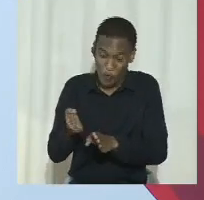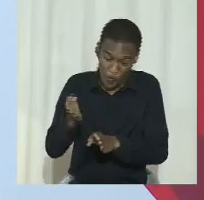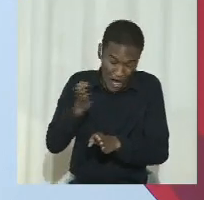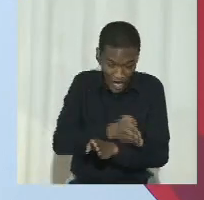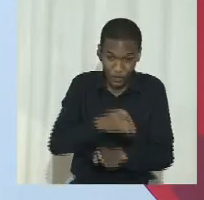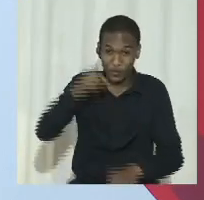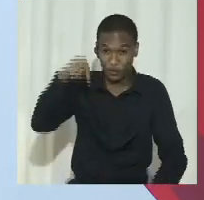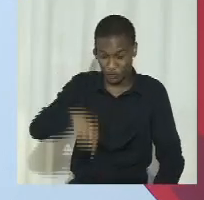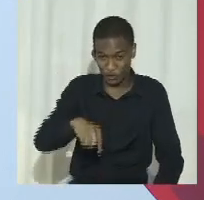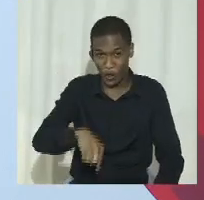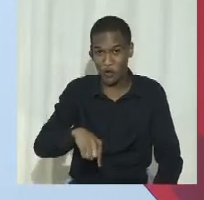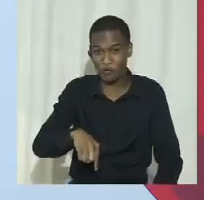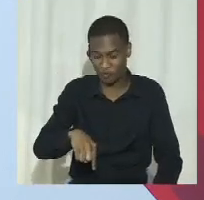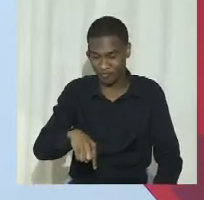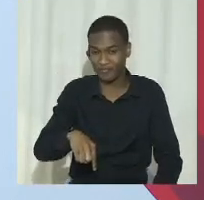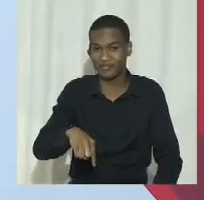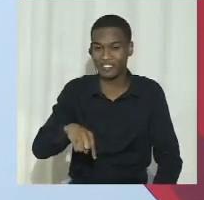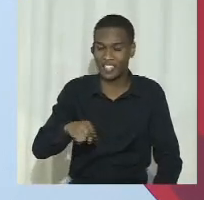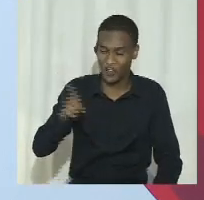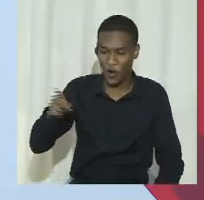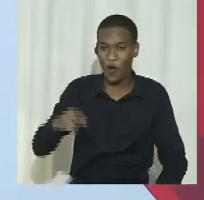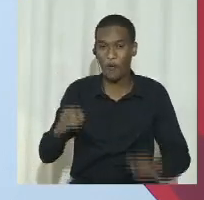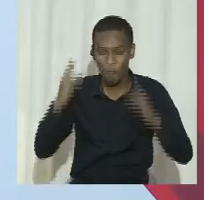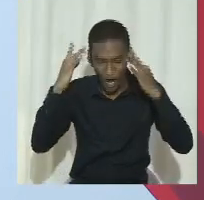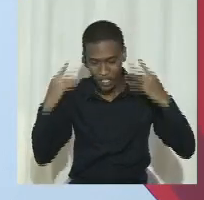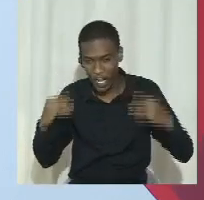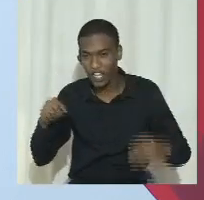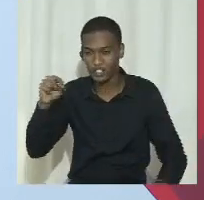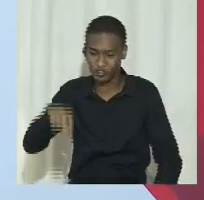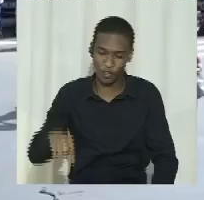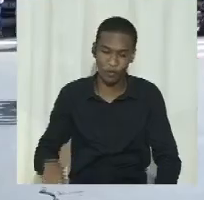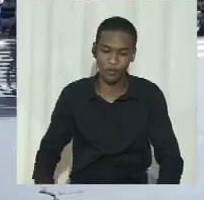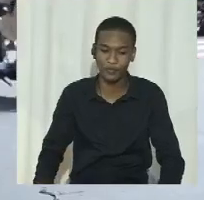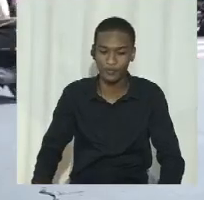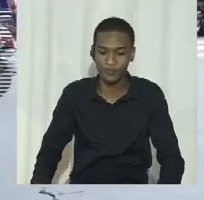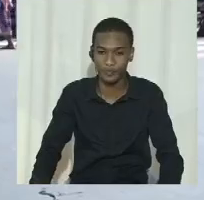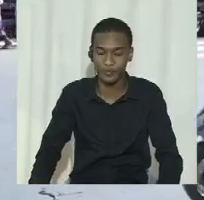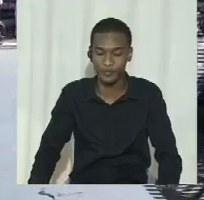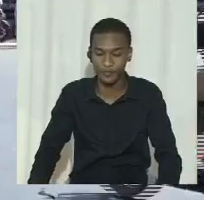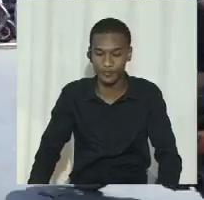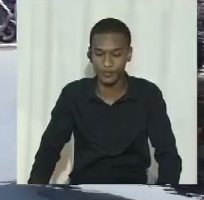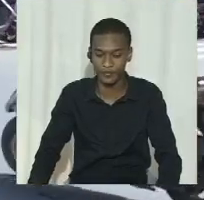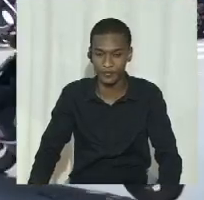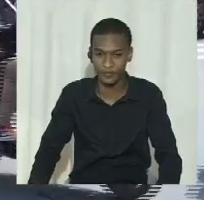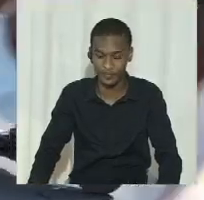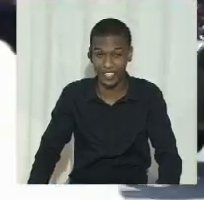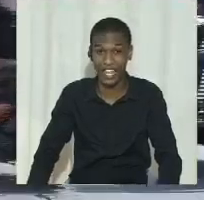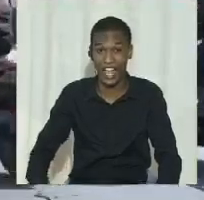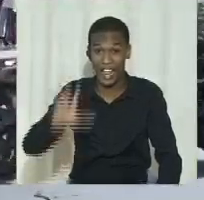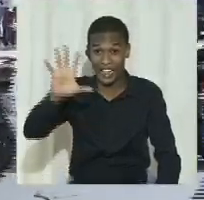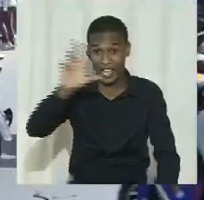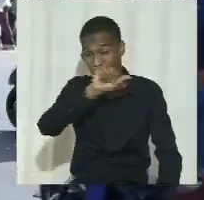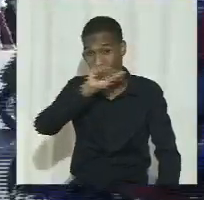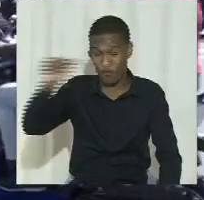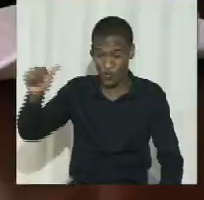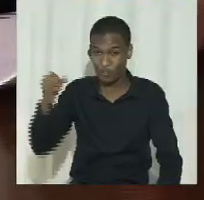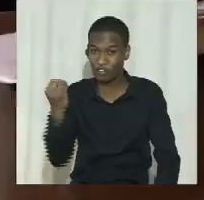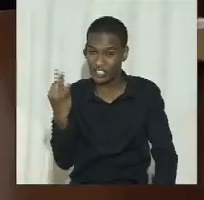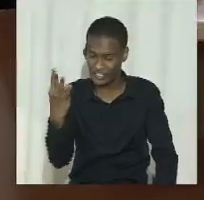sabotsy ho avy izao. Araka ity fanadidiana itojo fanomezana sy andry Rajaonary Vahoaka ity. Misa 50